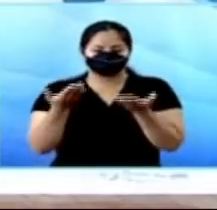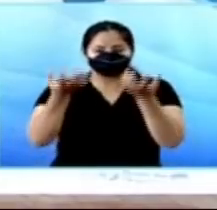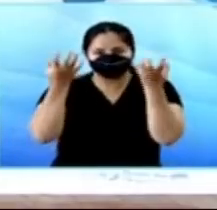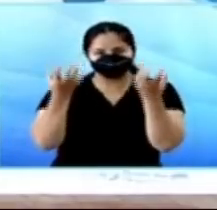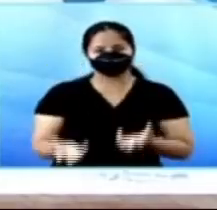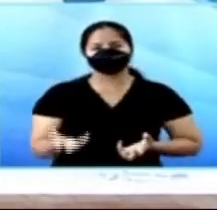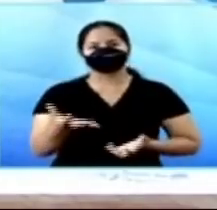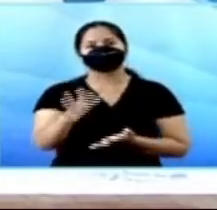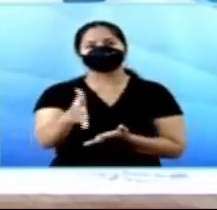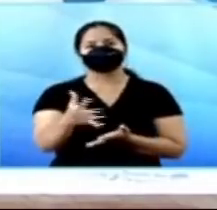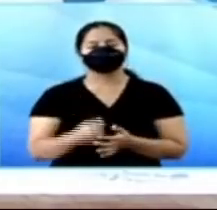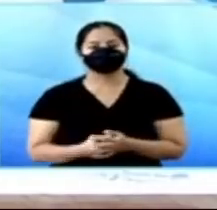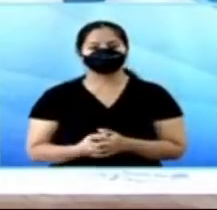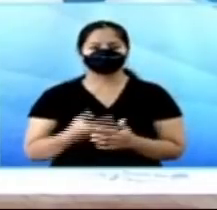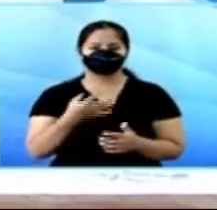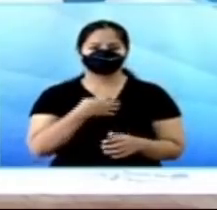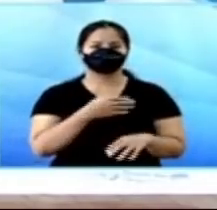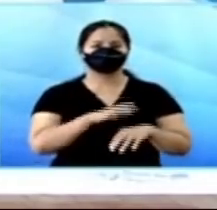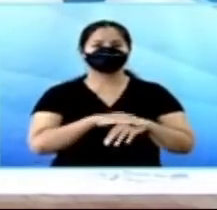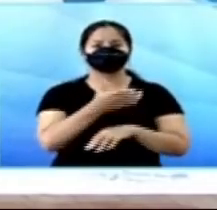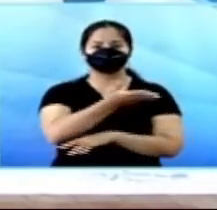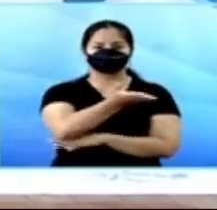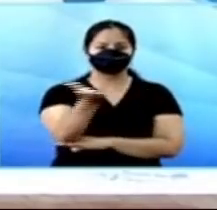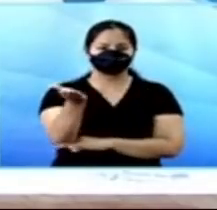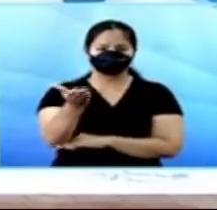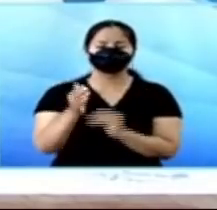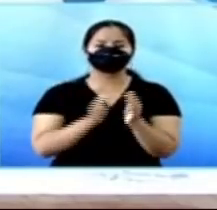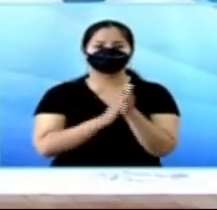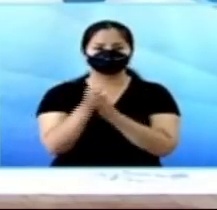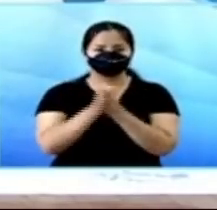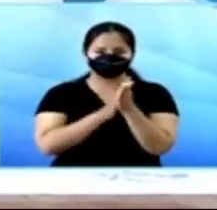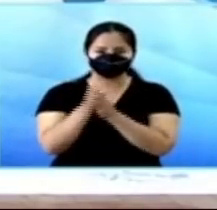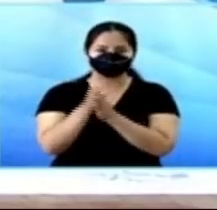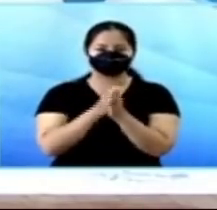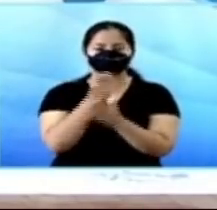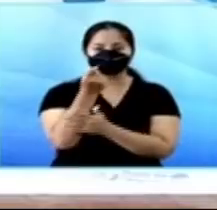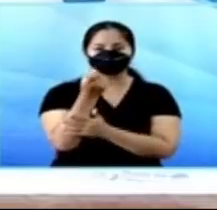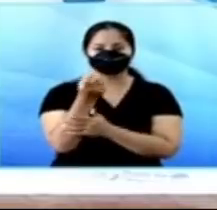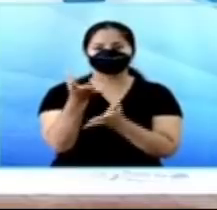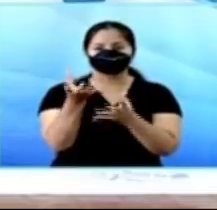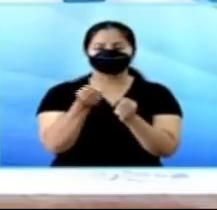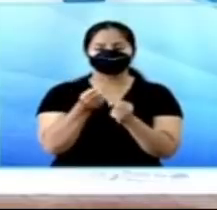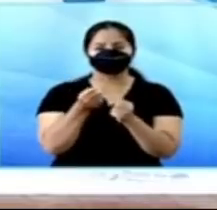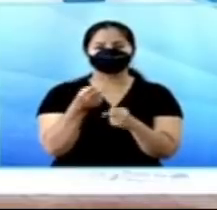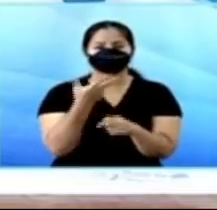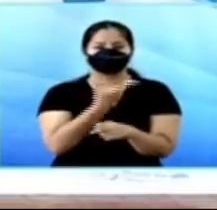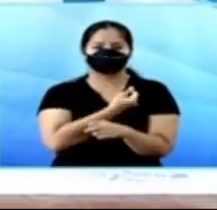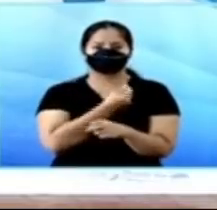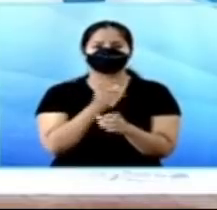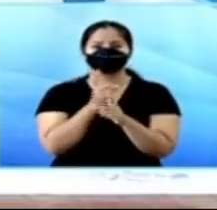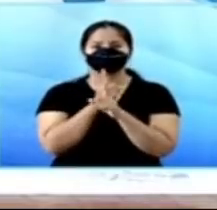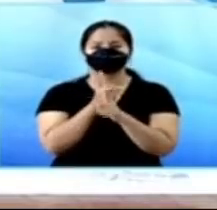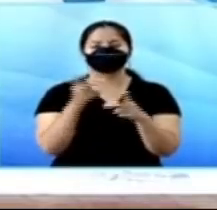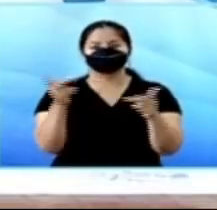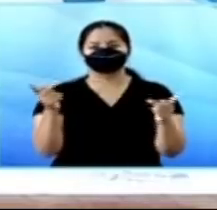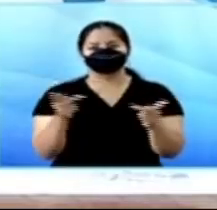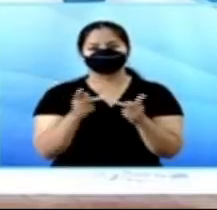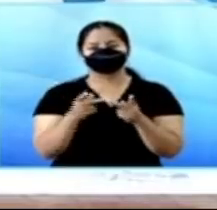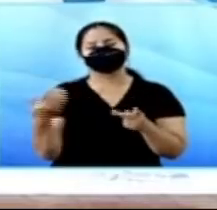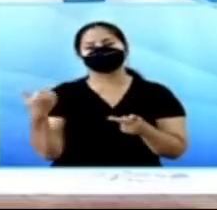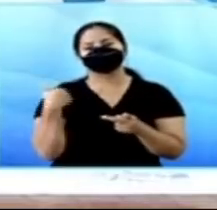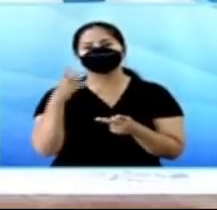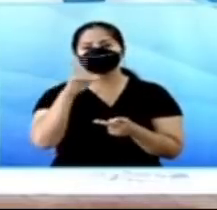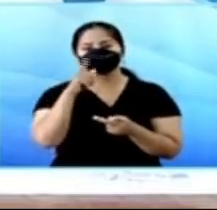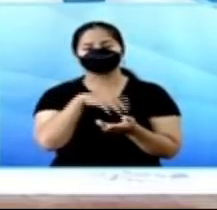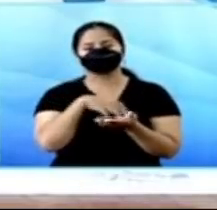าะอันนี้ก็อยากให้บรรดาท่านได้ฮีบฮ้อนไปรับวัคซีนตามสถานที่ที่ทางคณะสุขภาพได้แจ้